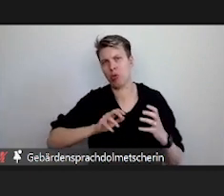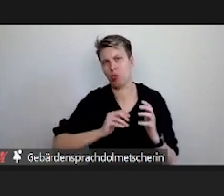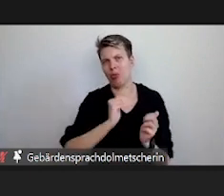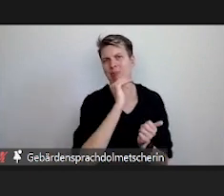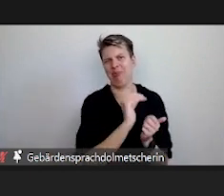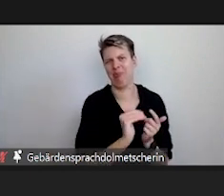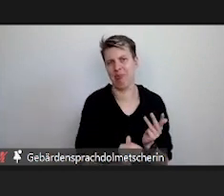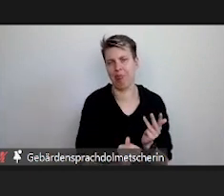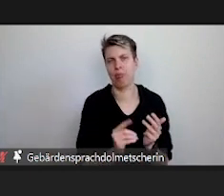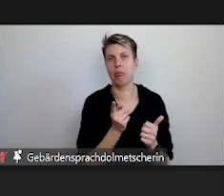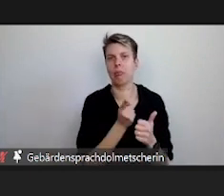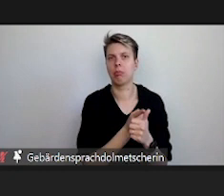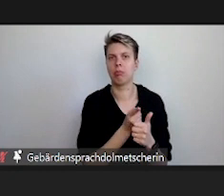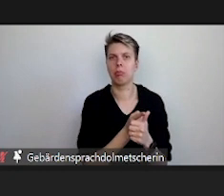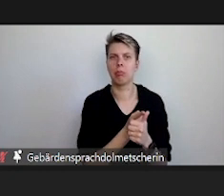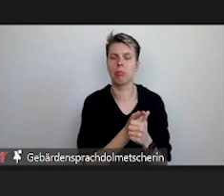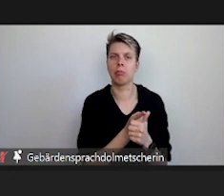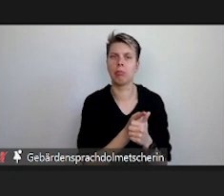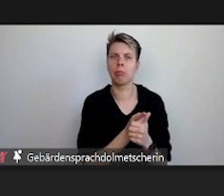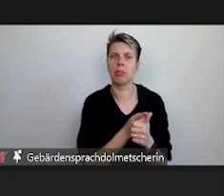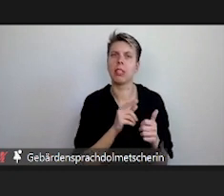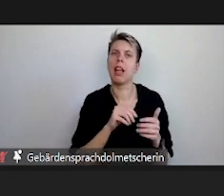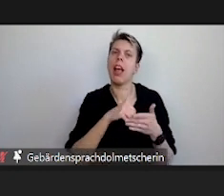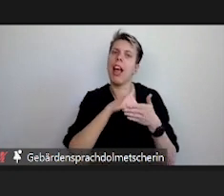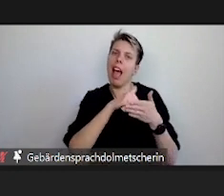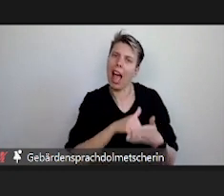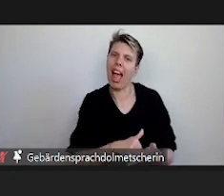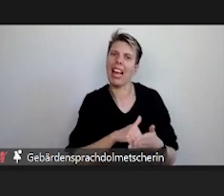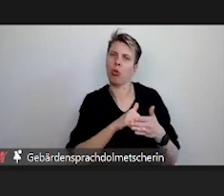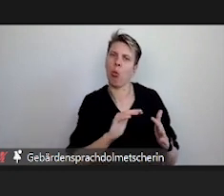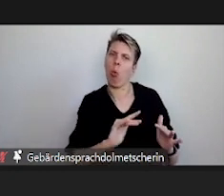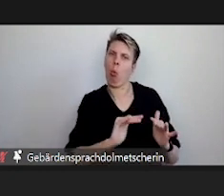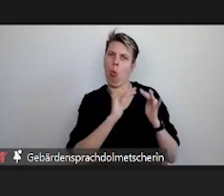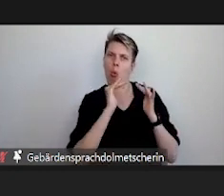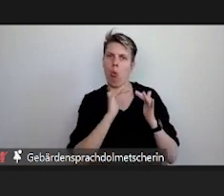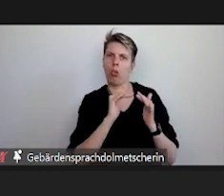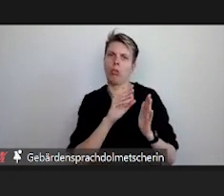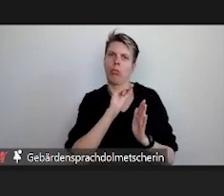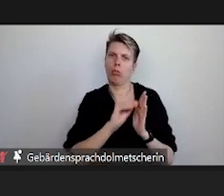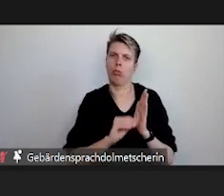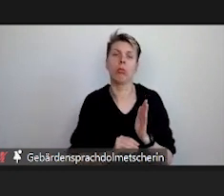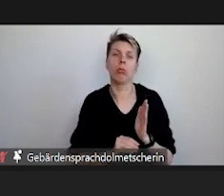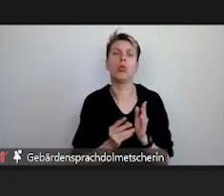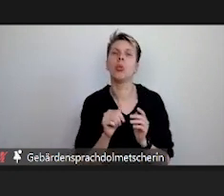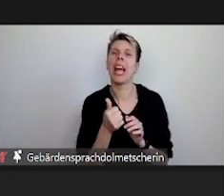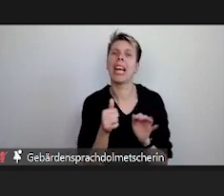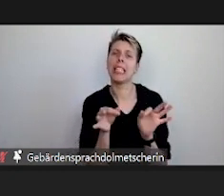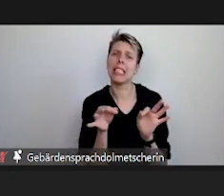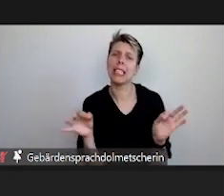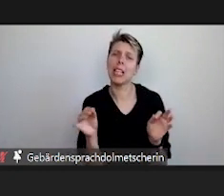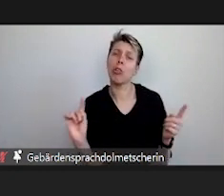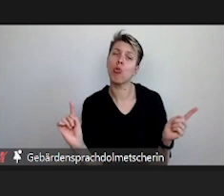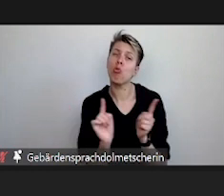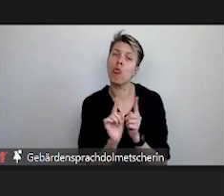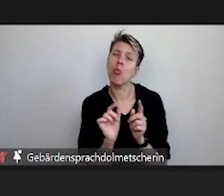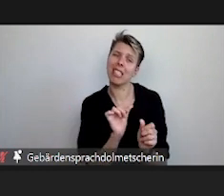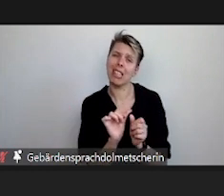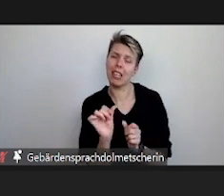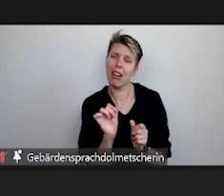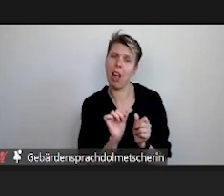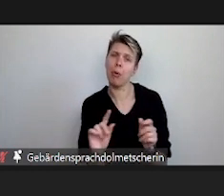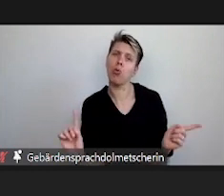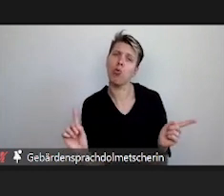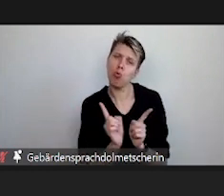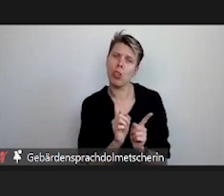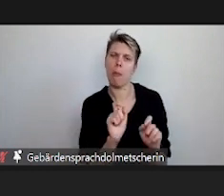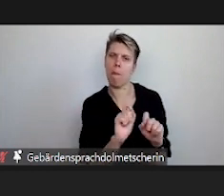sozusagen, einen allgemeinen Eindruck zu geben. Das meint so, mit einem kurzen, knappen Satz mal sozusagen das Bild